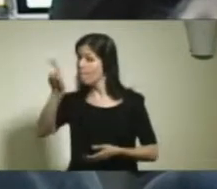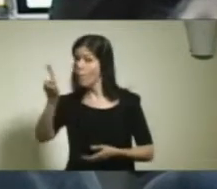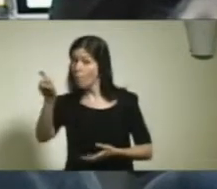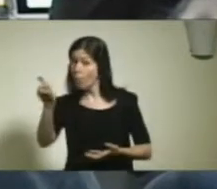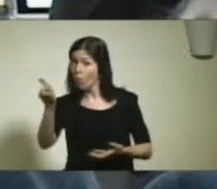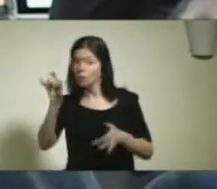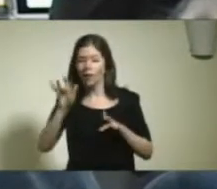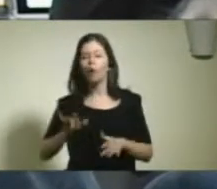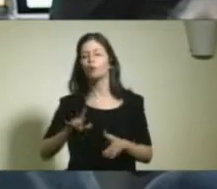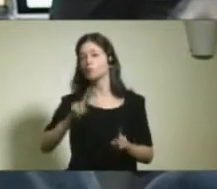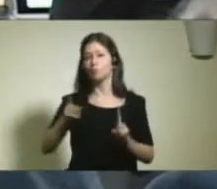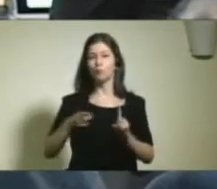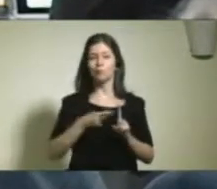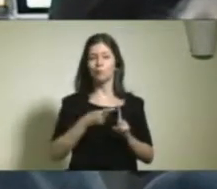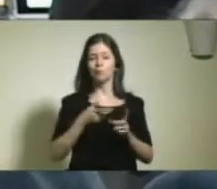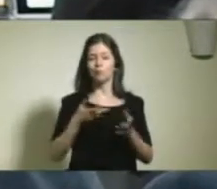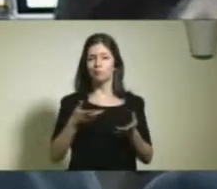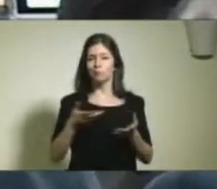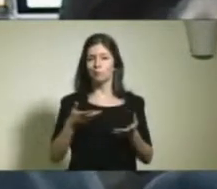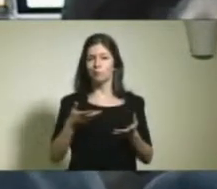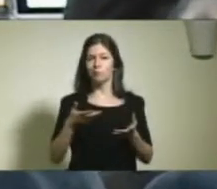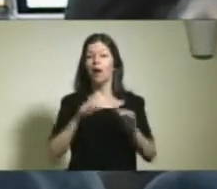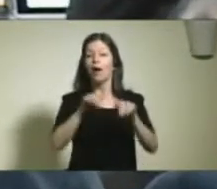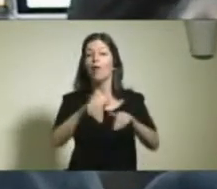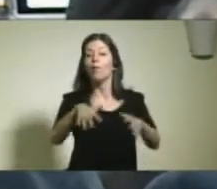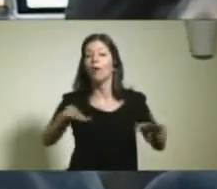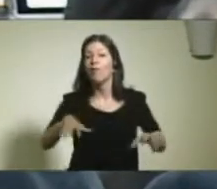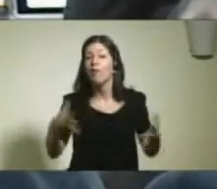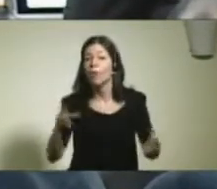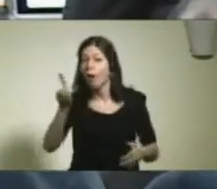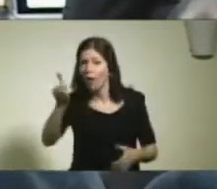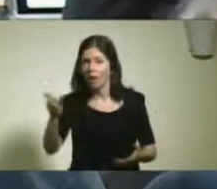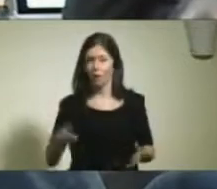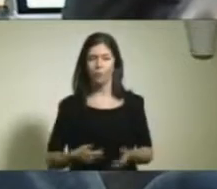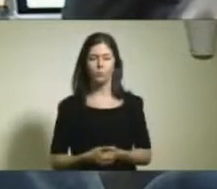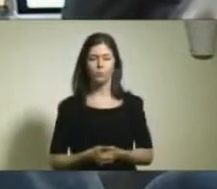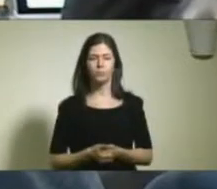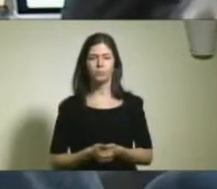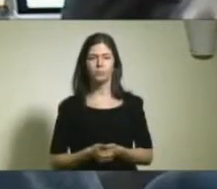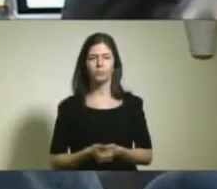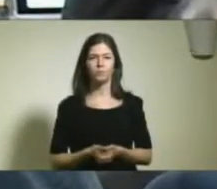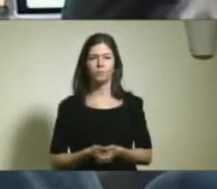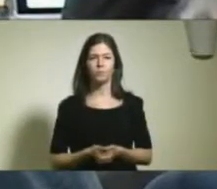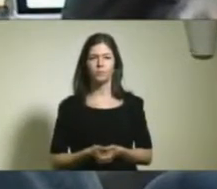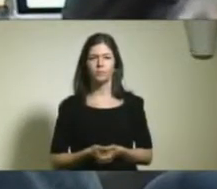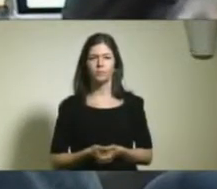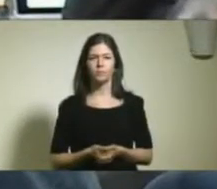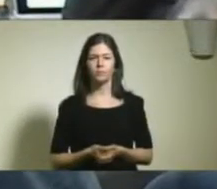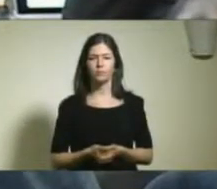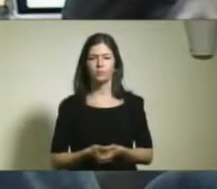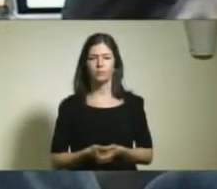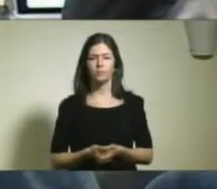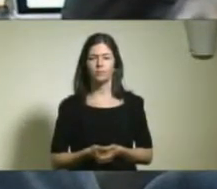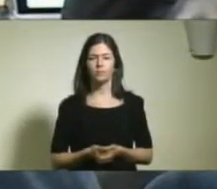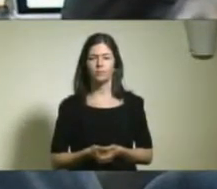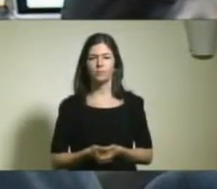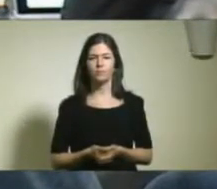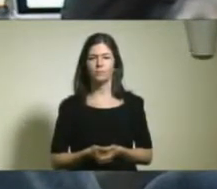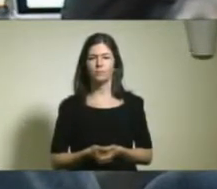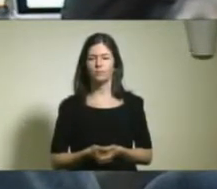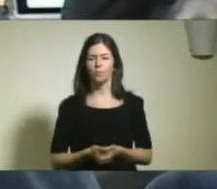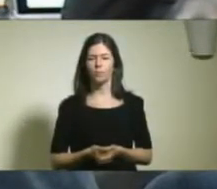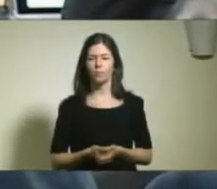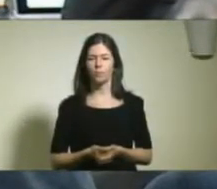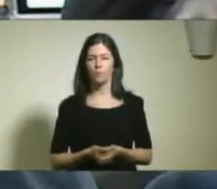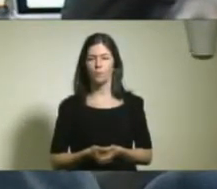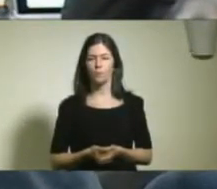se poser après, la première question qui se pose. Évidemment, vu le réseau et vu les possibilités qu'il y a d'offrir des clientèles, d'offrir